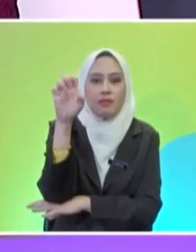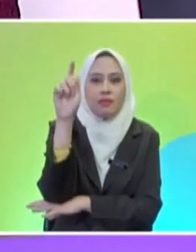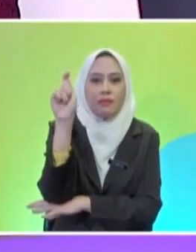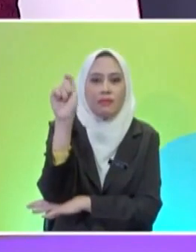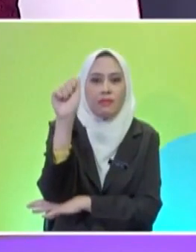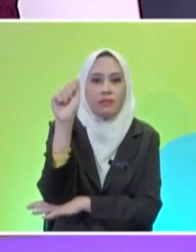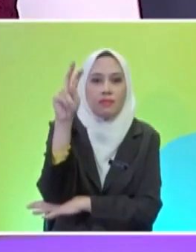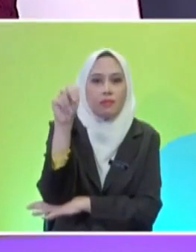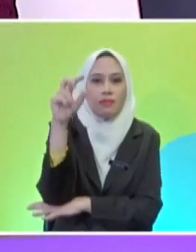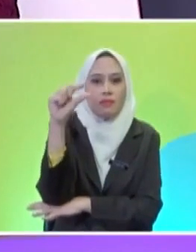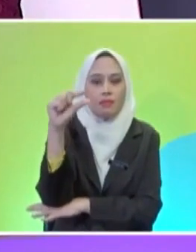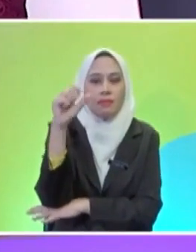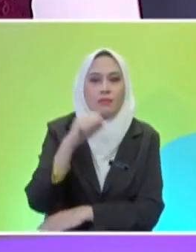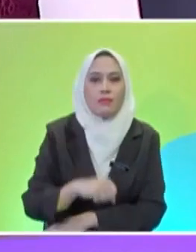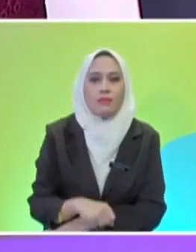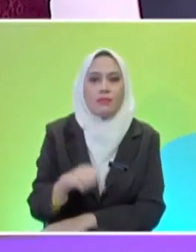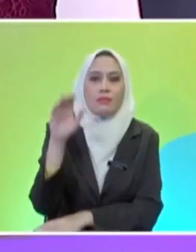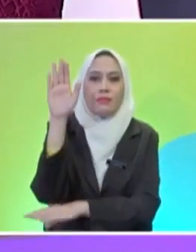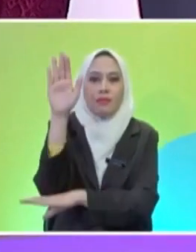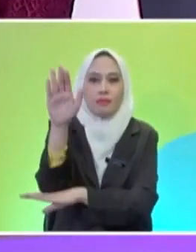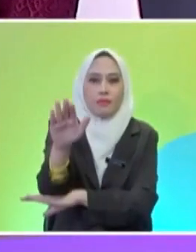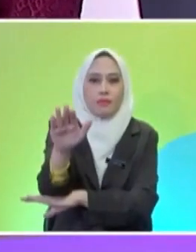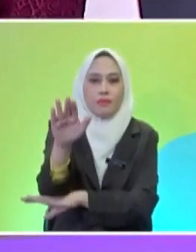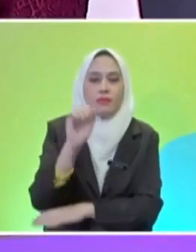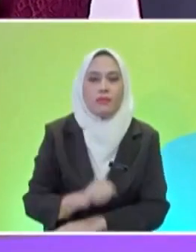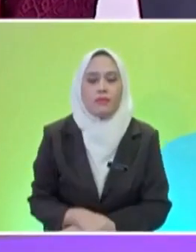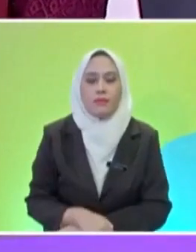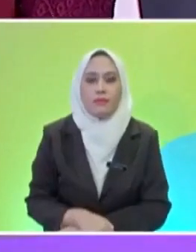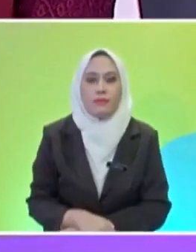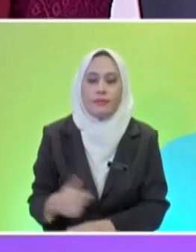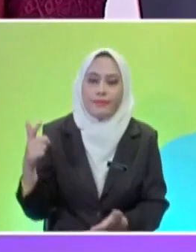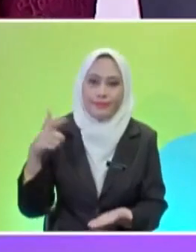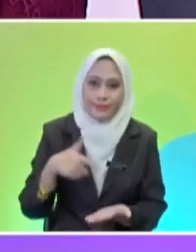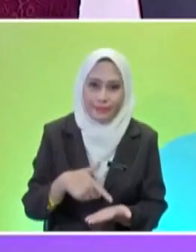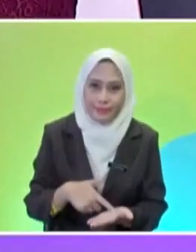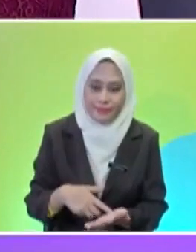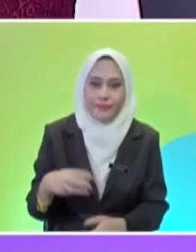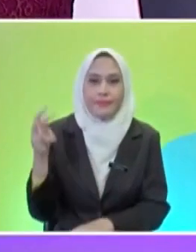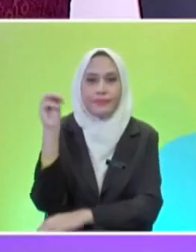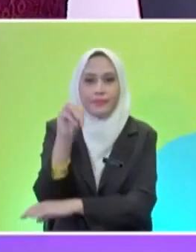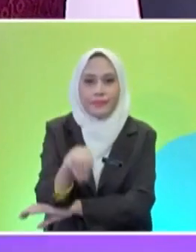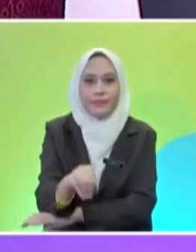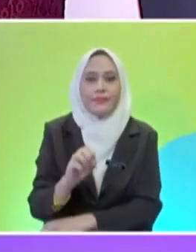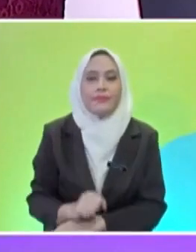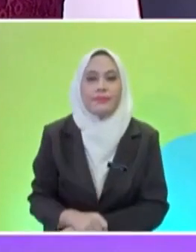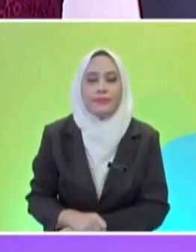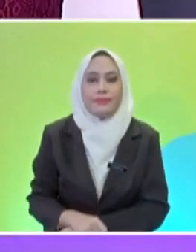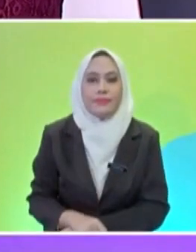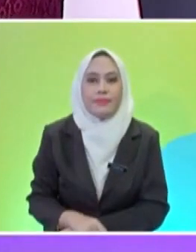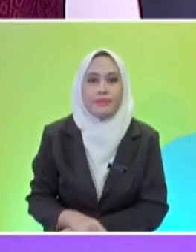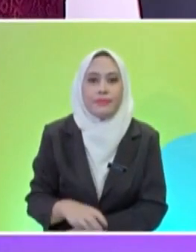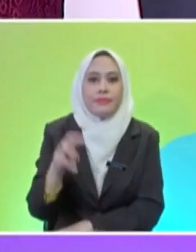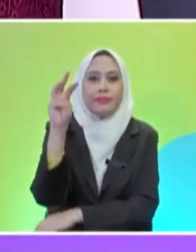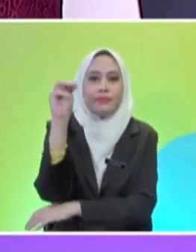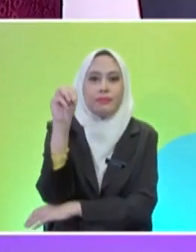Petang. Petang. Petang. Petang. Ya. Dan seterusnya malam. Jom kita sebut sama-sama. Kita baca